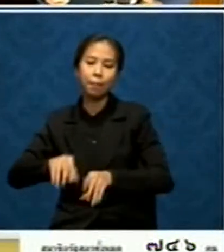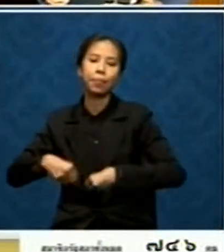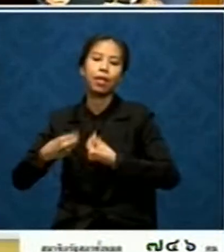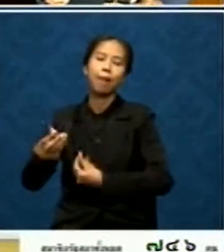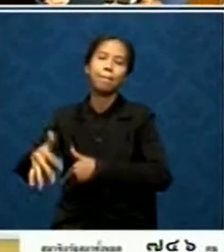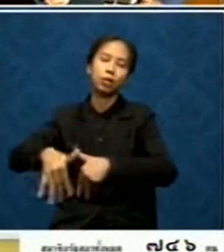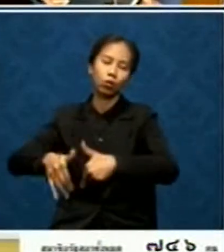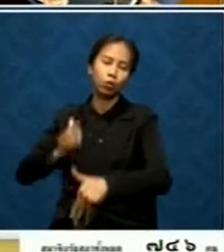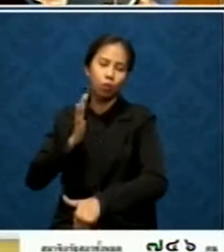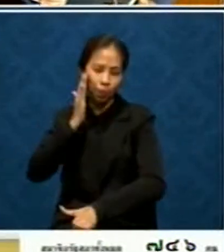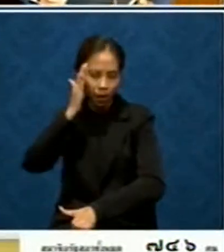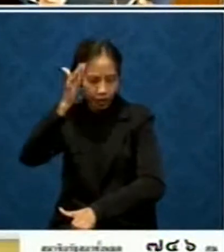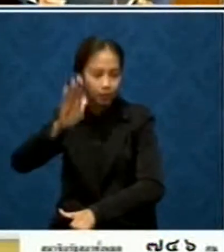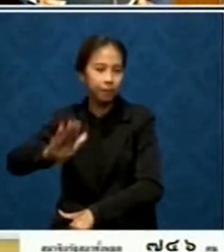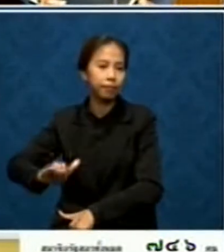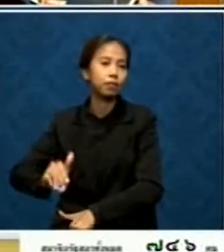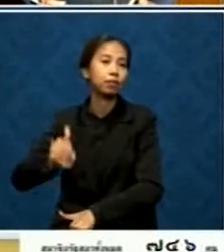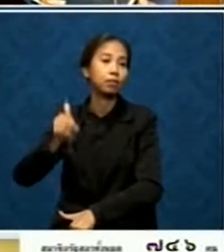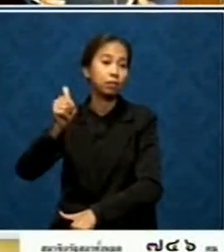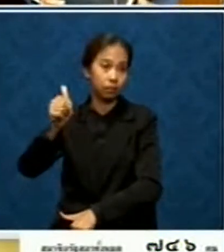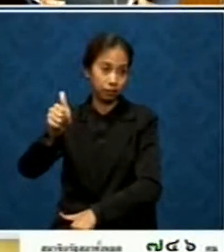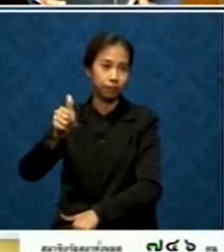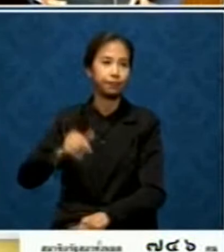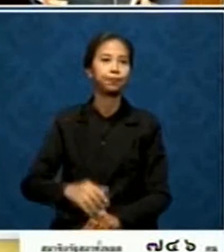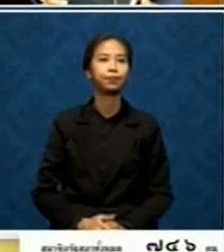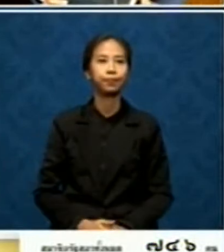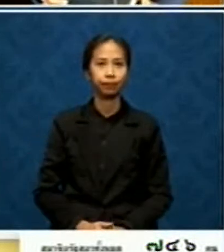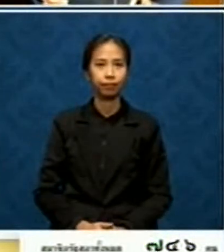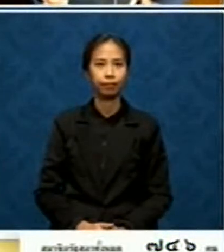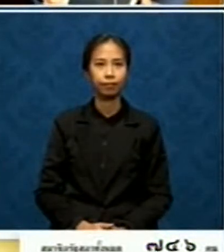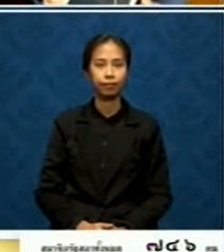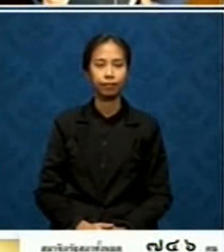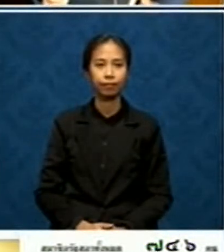ทยทุกคนทั้งในปัจจุบันและในอนาคต